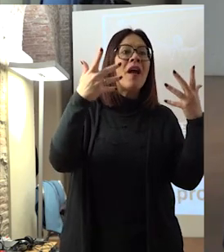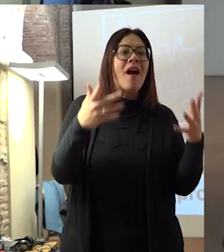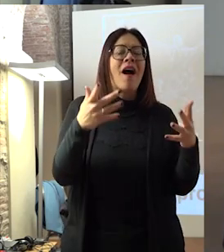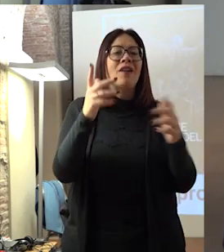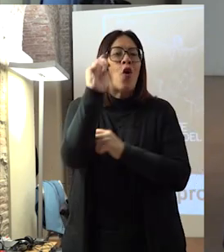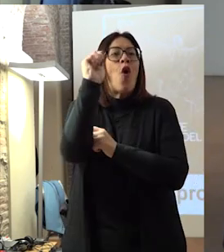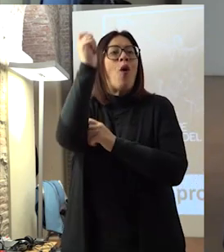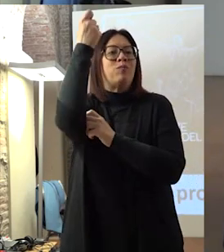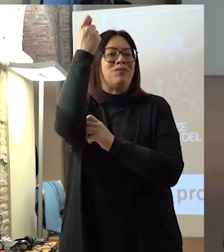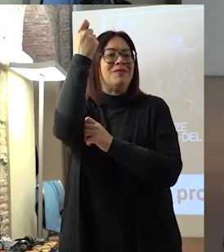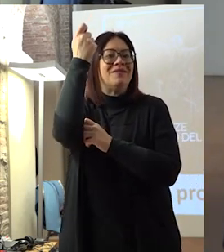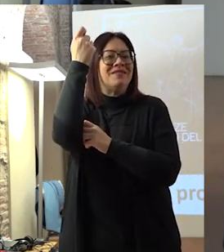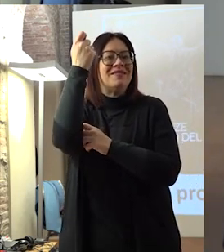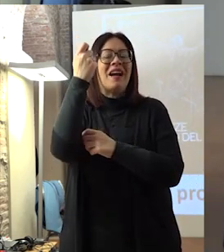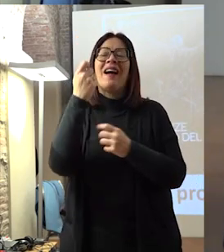ci fa piacere